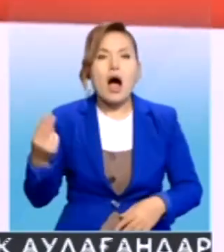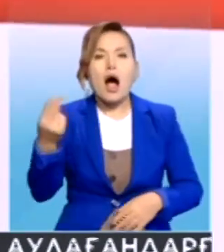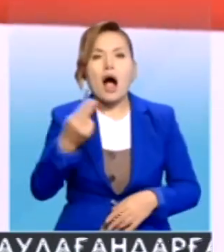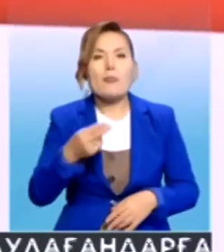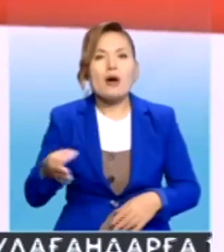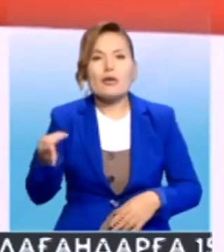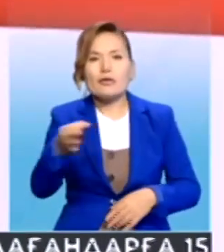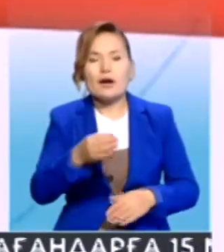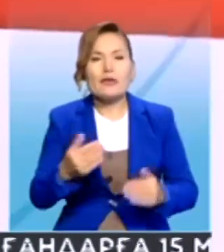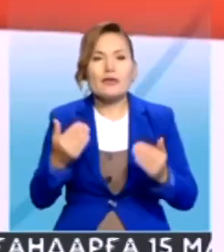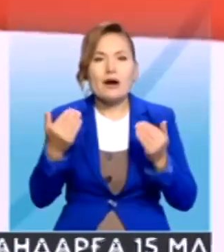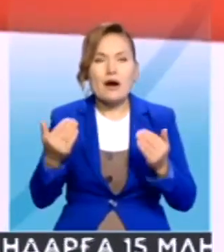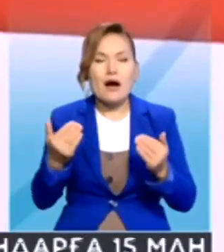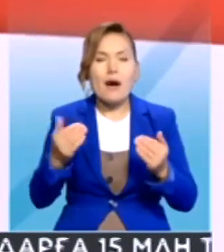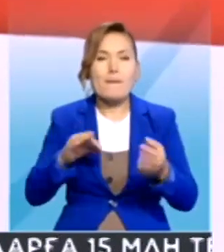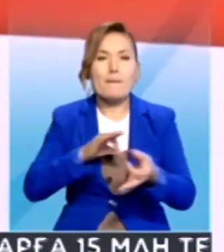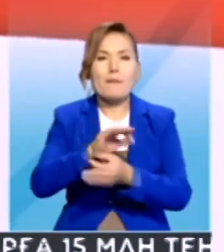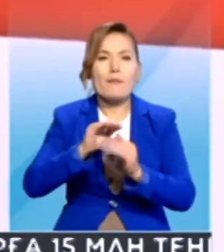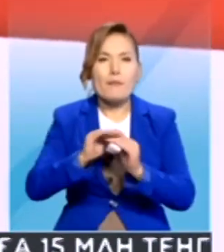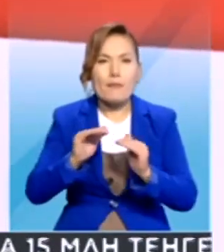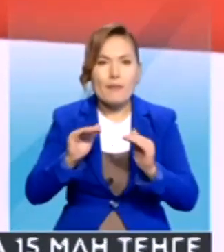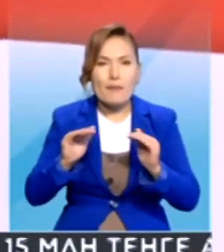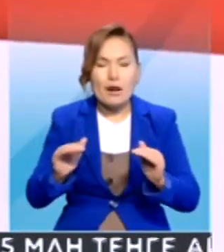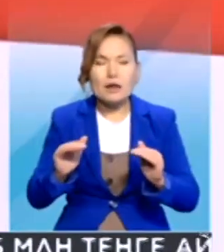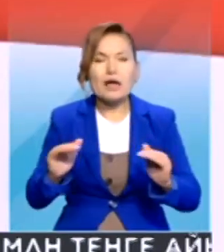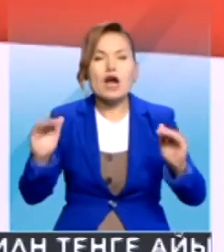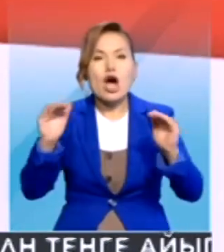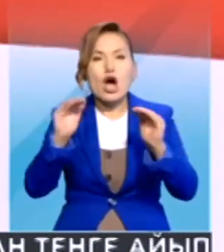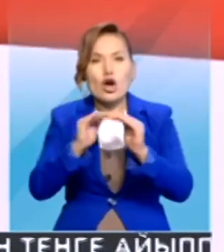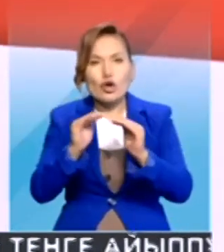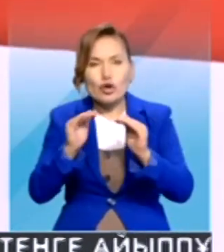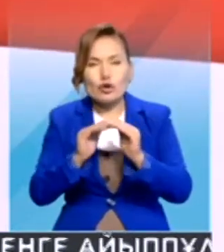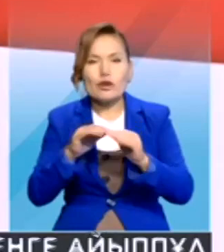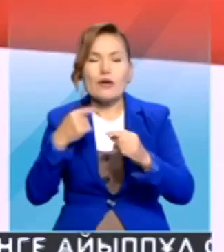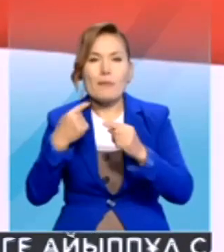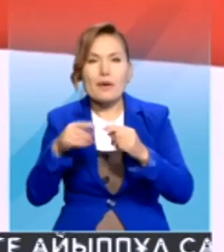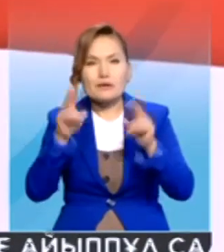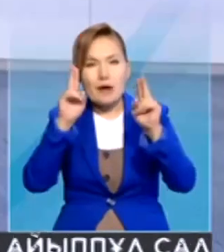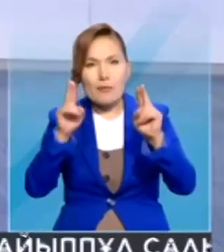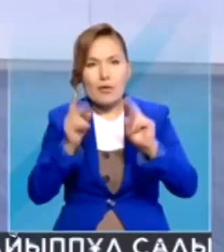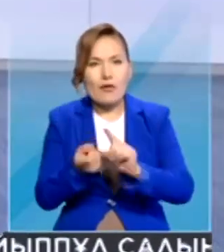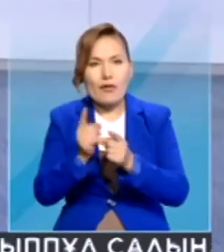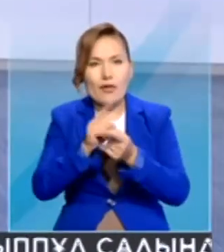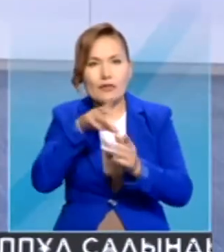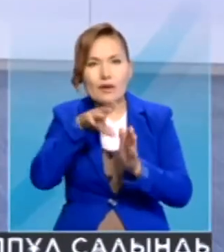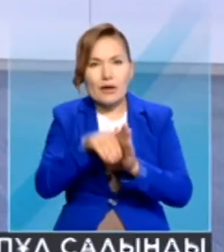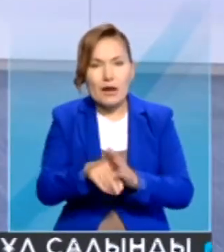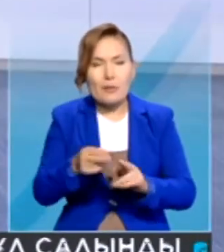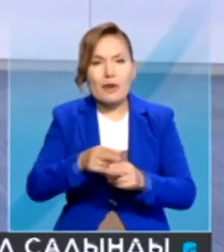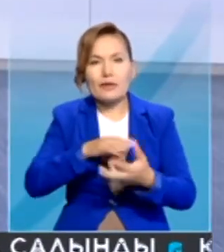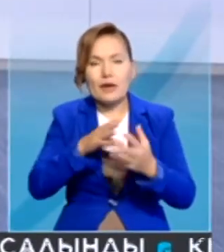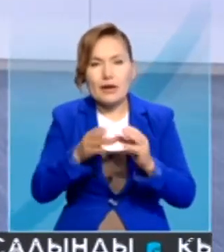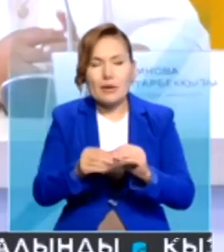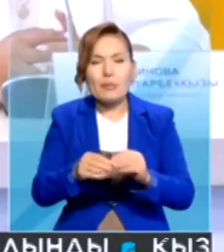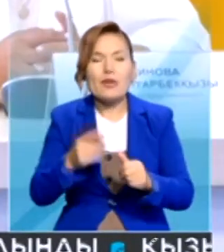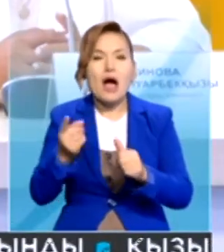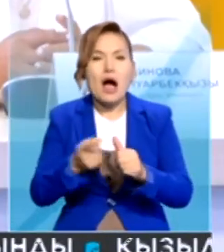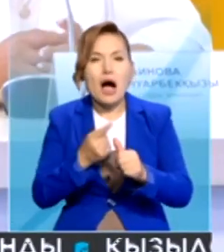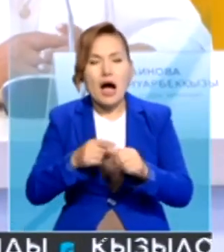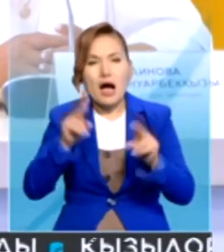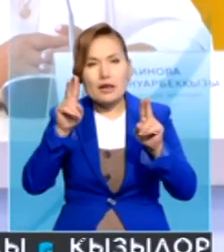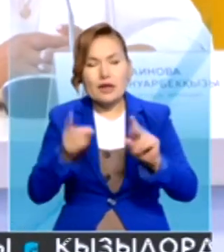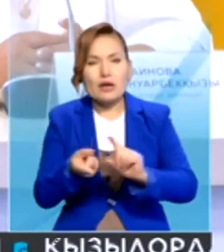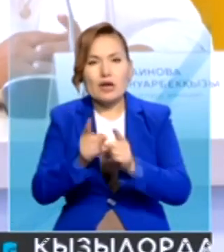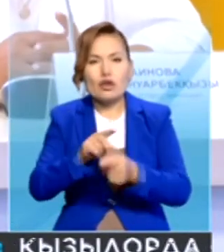Akmola oblasında yendi balalar üyü şok. Olar balalar men otbasılardı kolda ortalığına aynaldı. Mekemelerden atauğana emes, jumıs